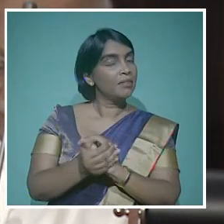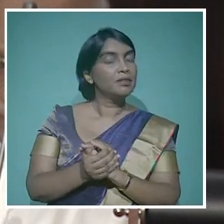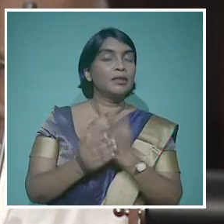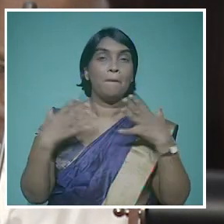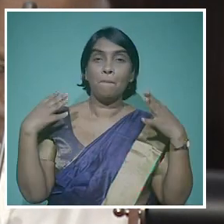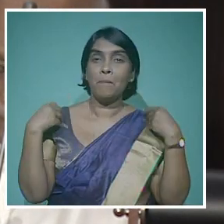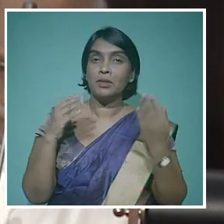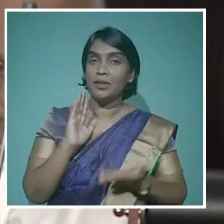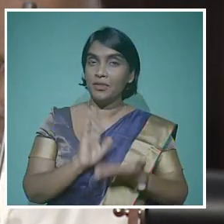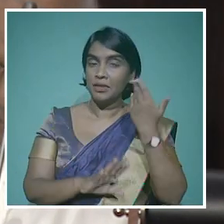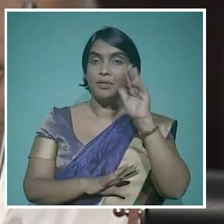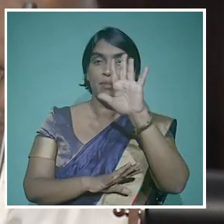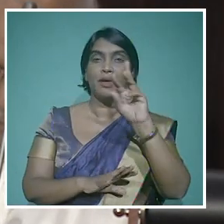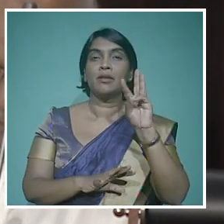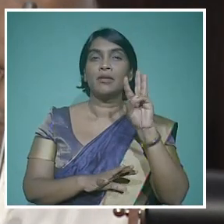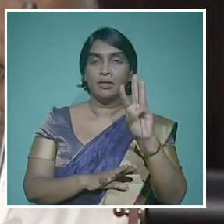කිරීම